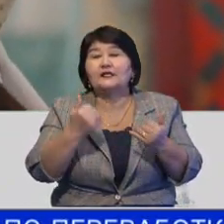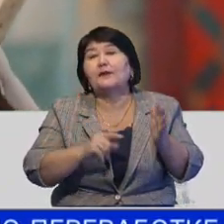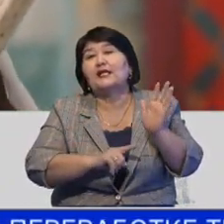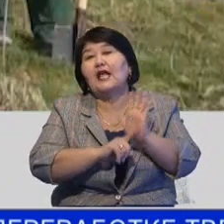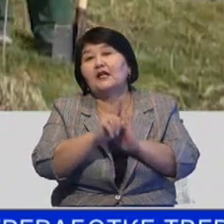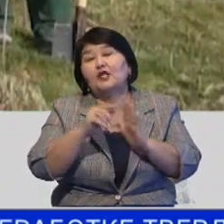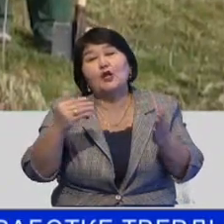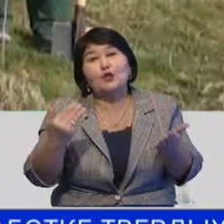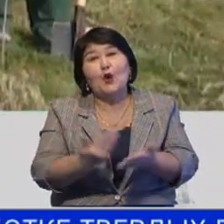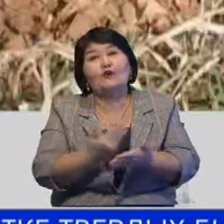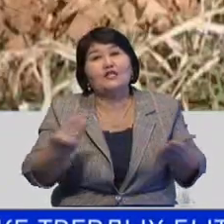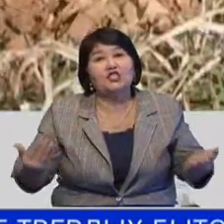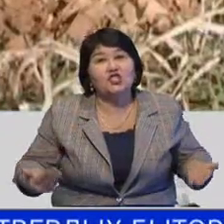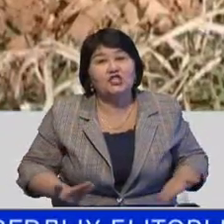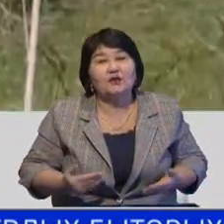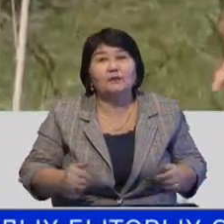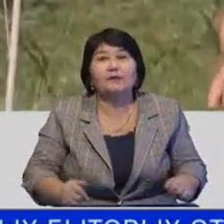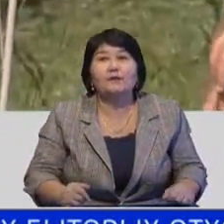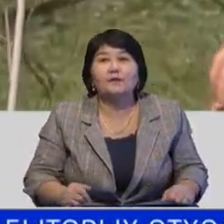начала новой жизни